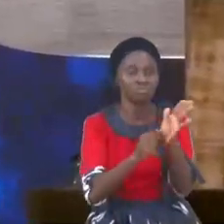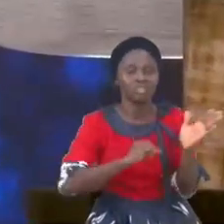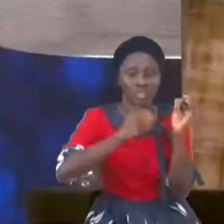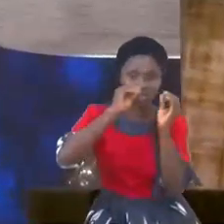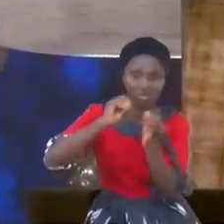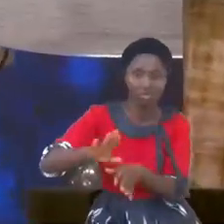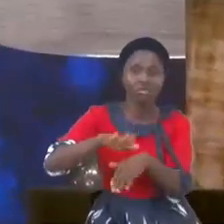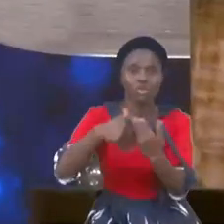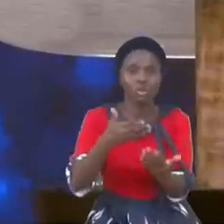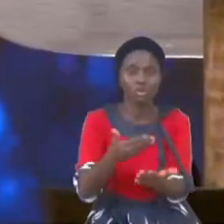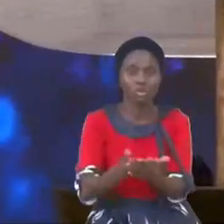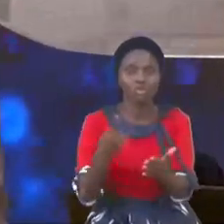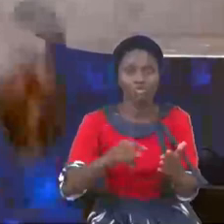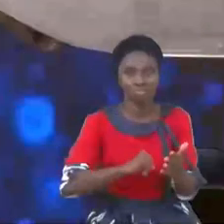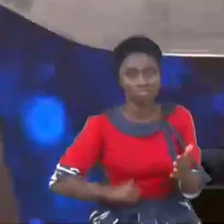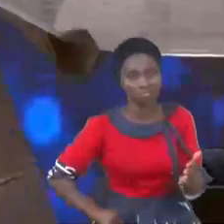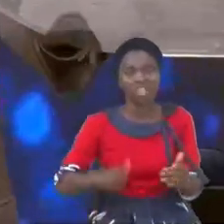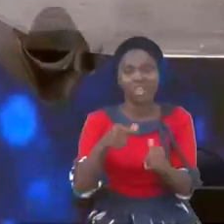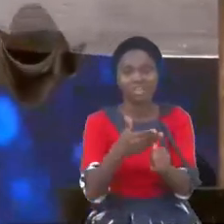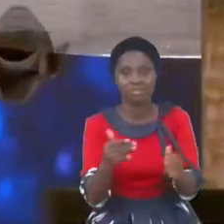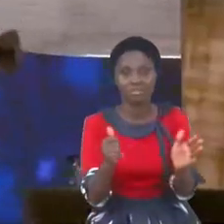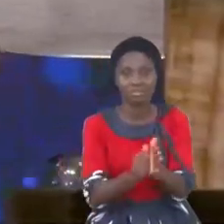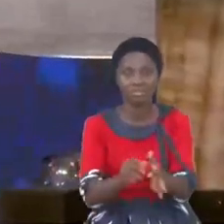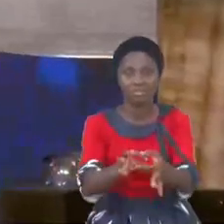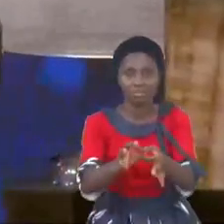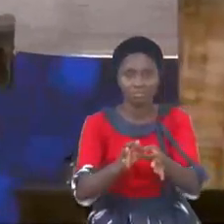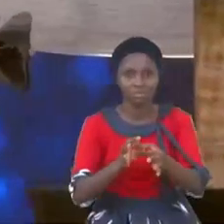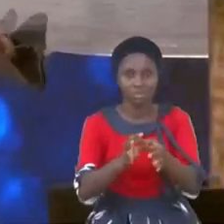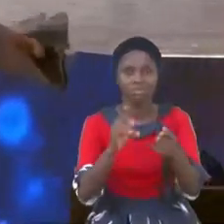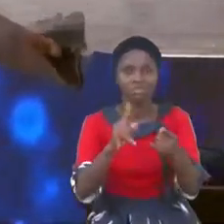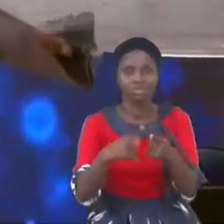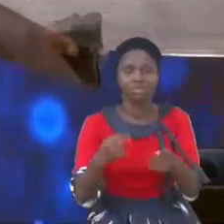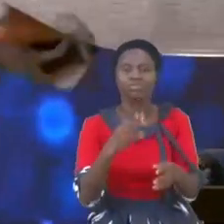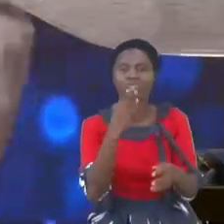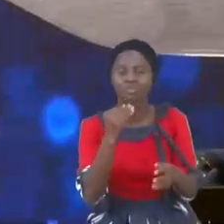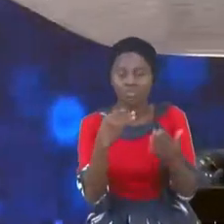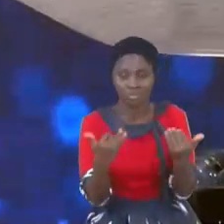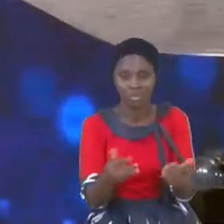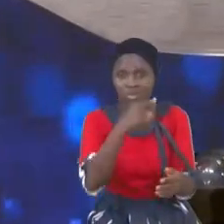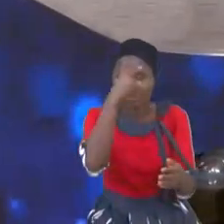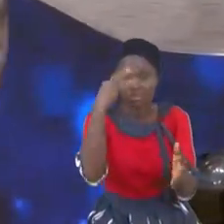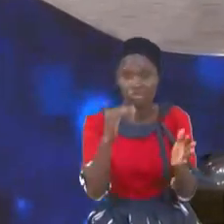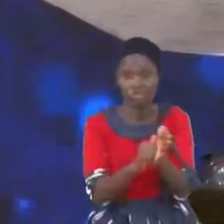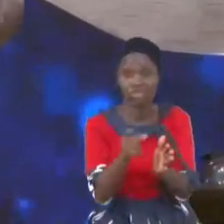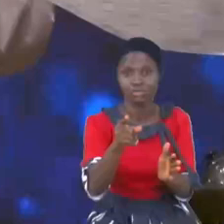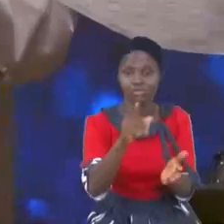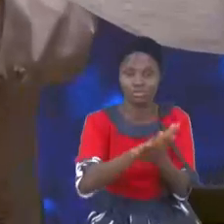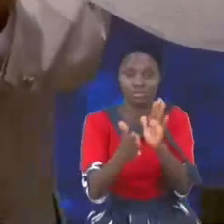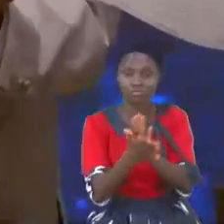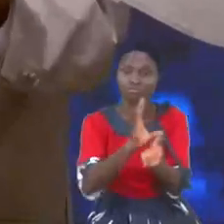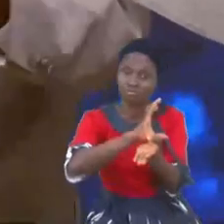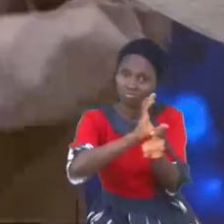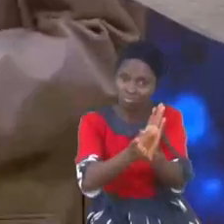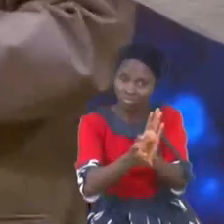ce qui est aux juifs. Maintenant, à cause de cela, vous vous êtes convertis, à cause de cela, vous avez